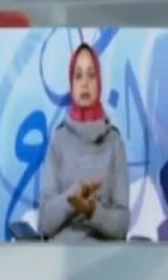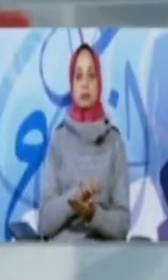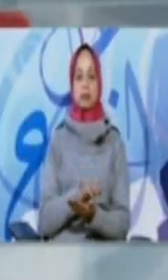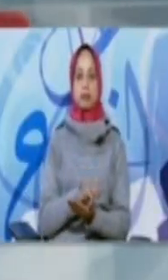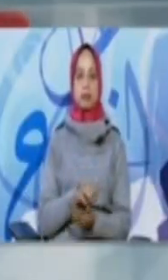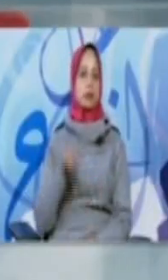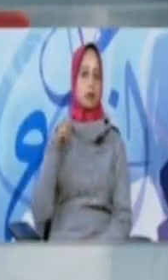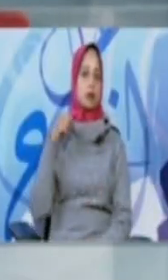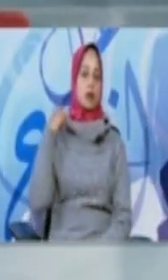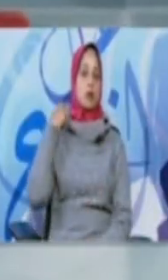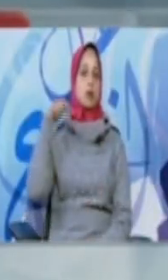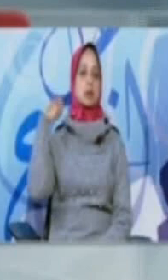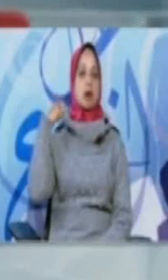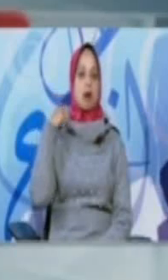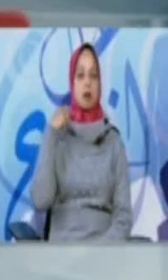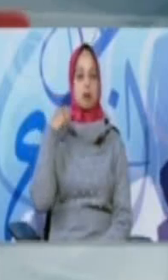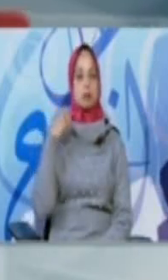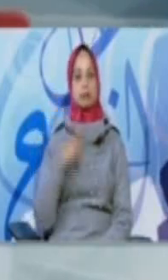الوزاره.